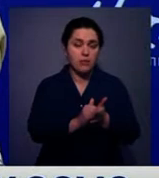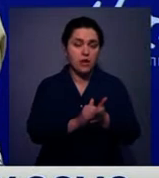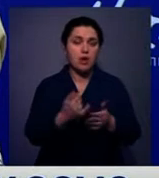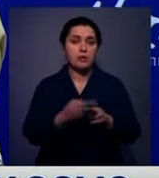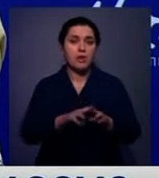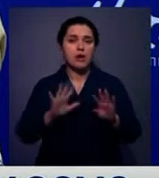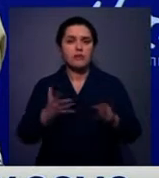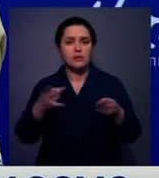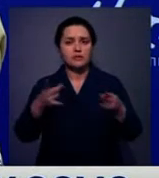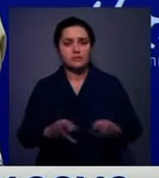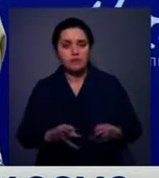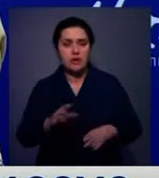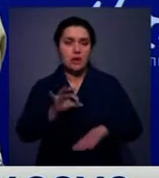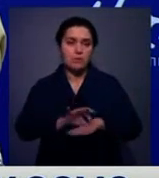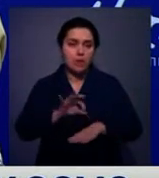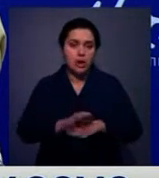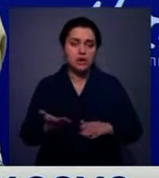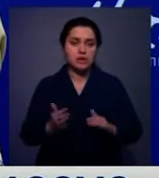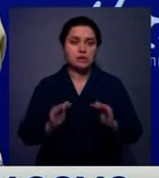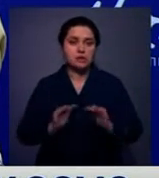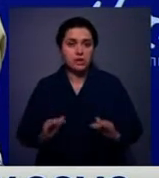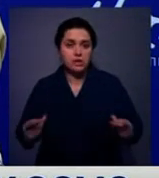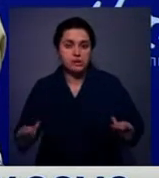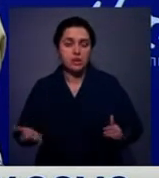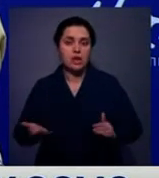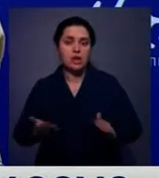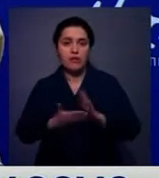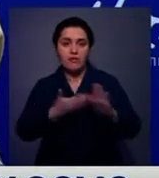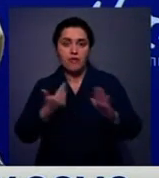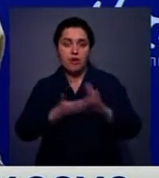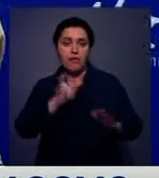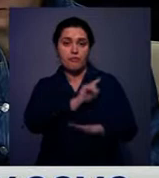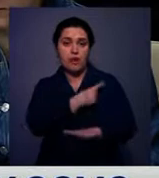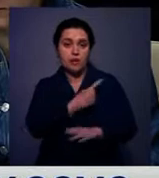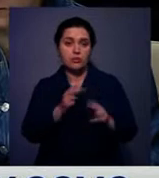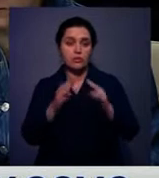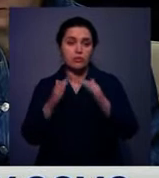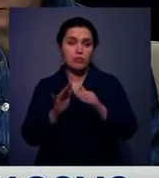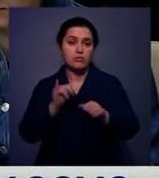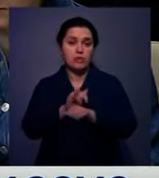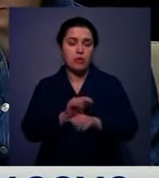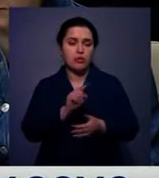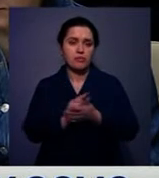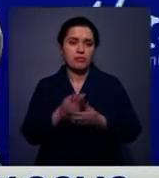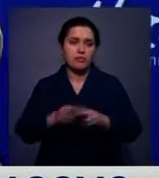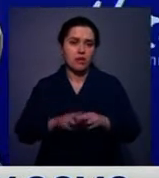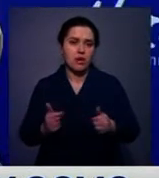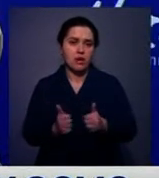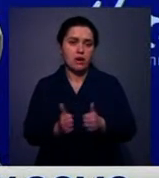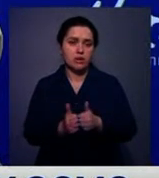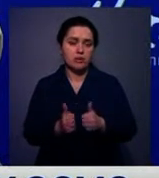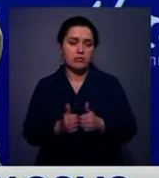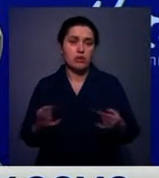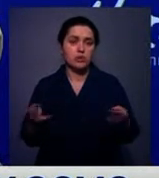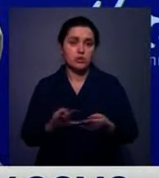Это категория дети до года, дети до 5 лет, период беременности. Если вы живете в одном